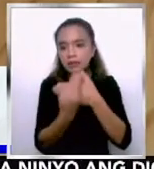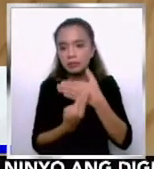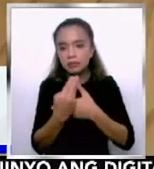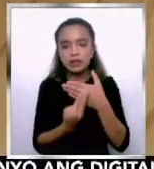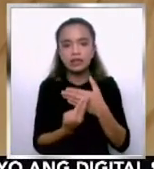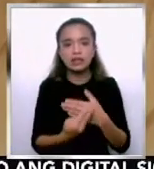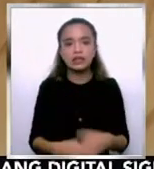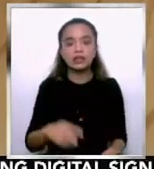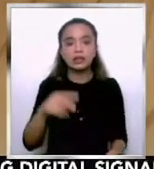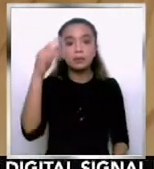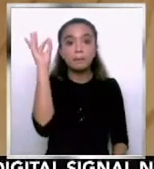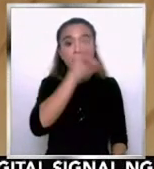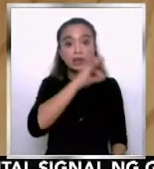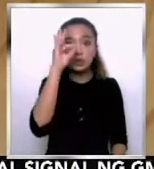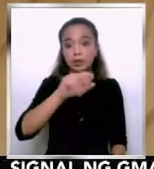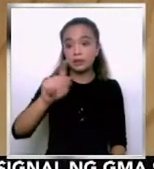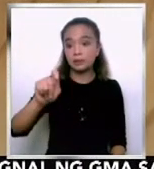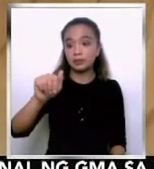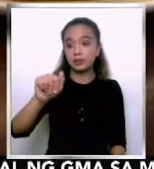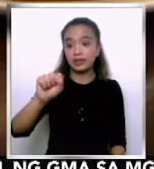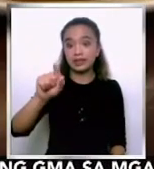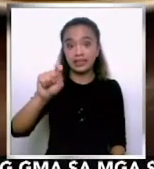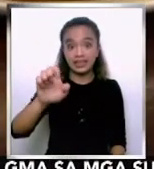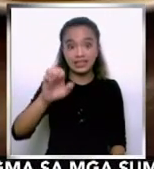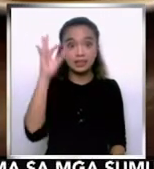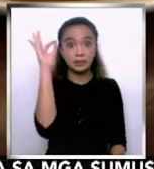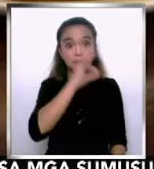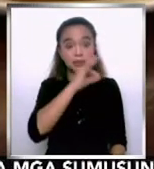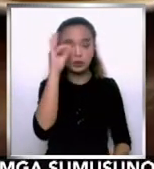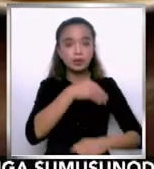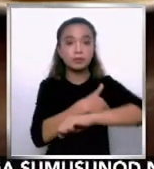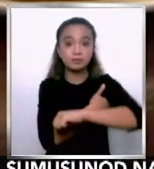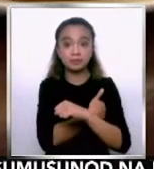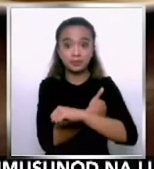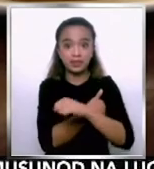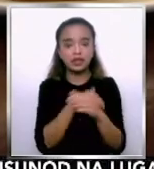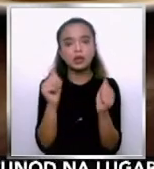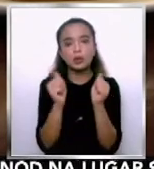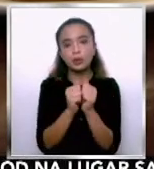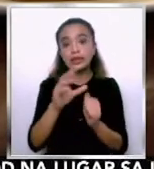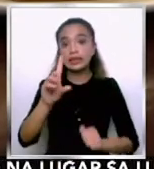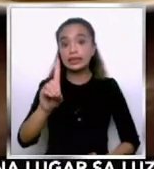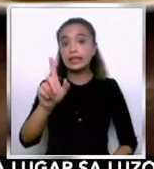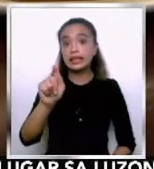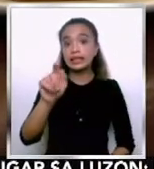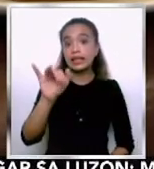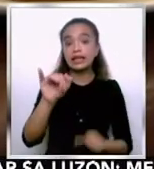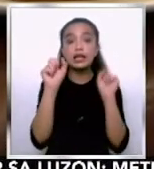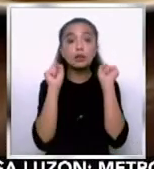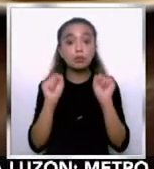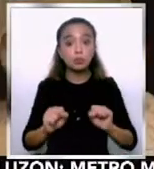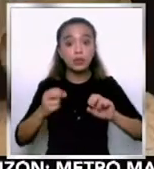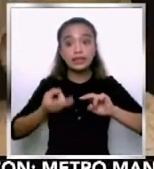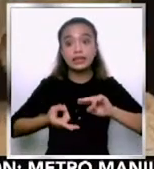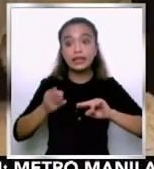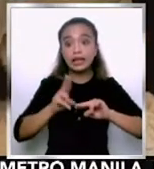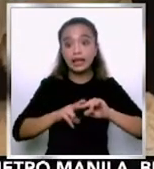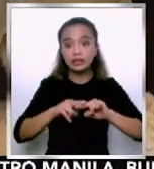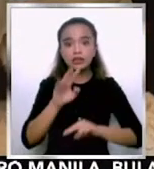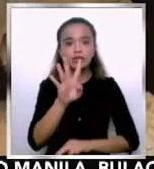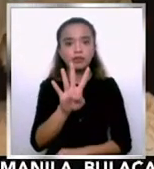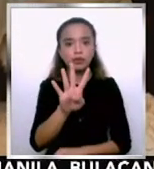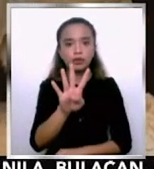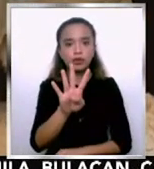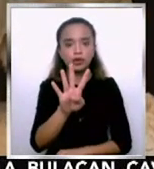Pinoy Pandesal na programa ng mga commercial bread manufacturers, katuwang ang DTI, posible raw tumaas ng 4 pesos